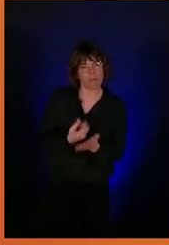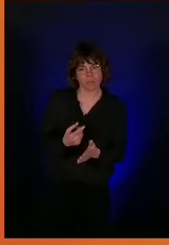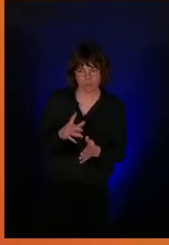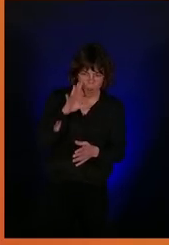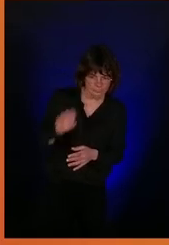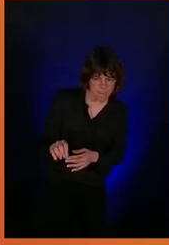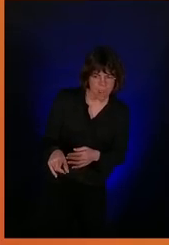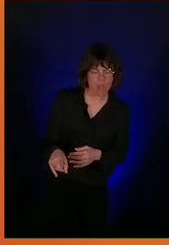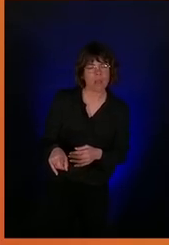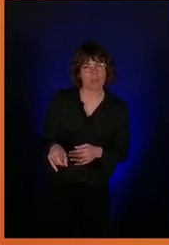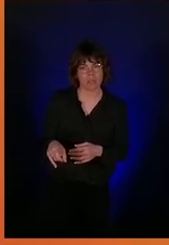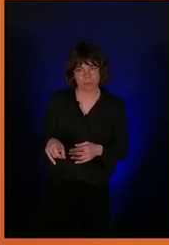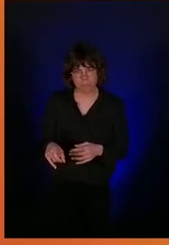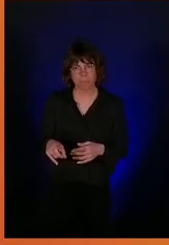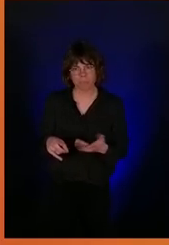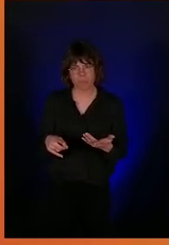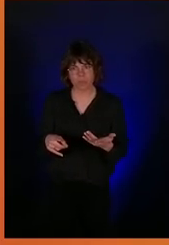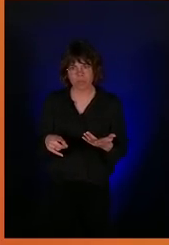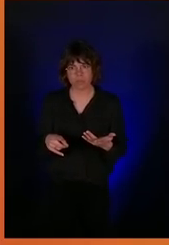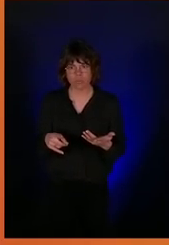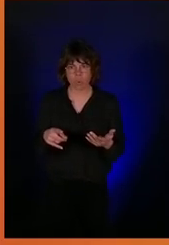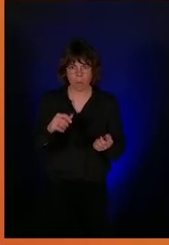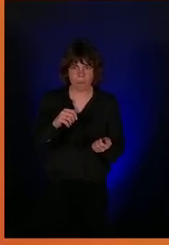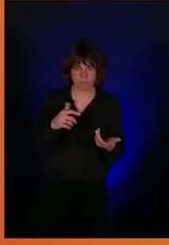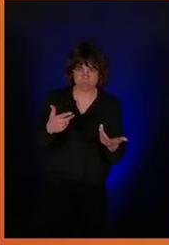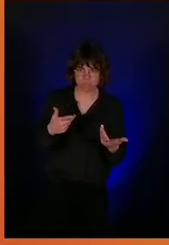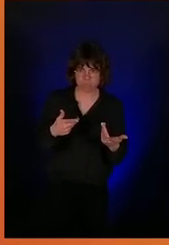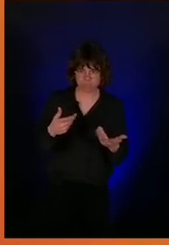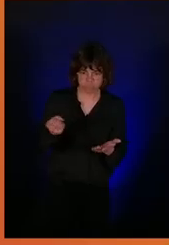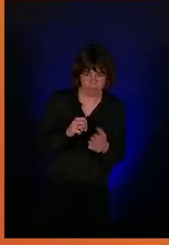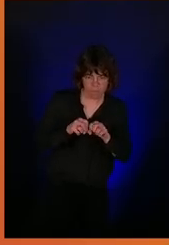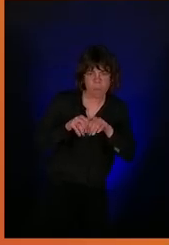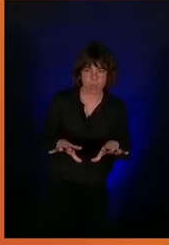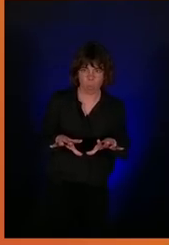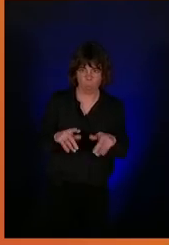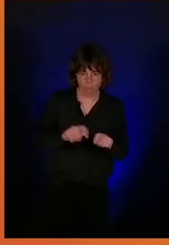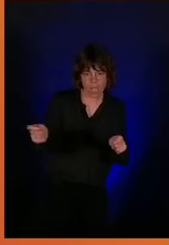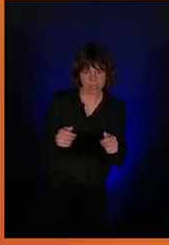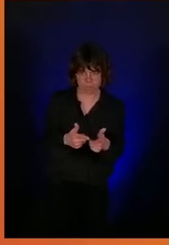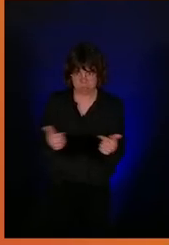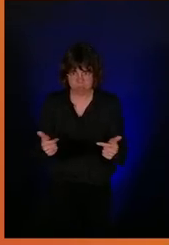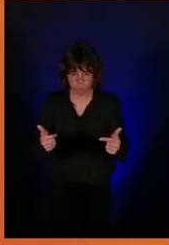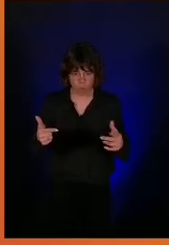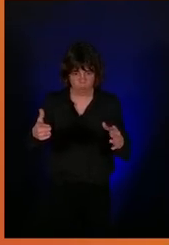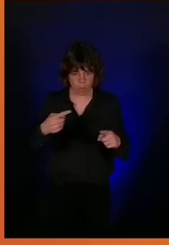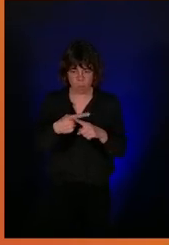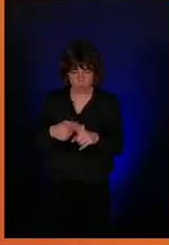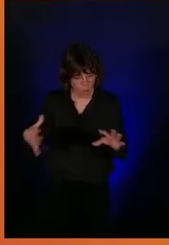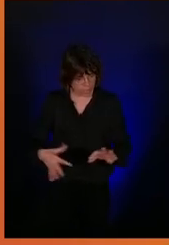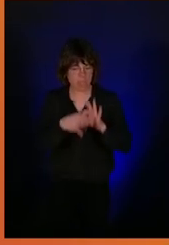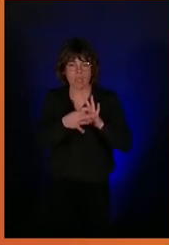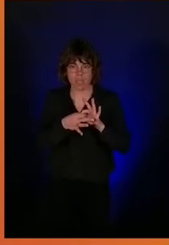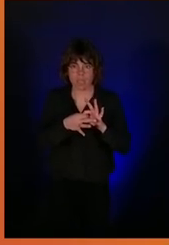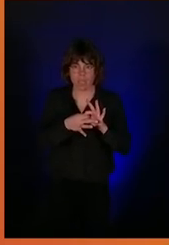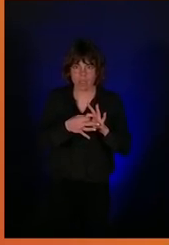m'interpelle, ou sur les différentes formes de presse où on a décidé, où il a été décidé de mutualiser. Donc il fut un temps,